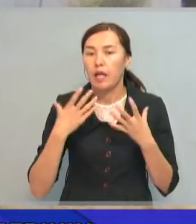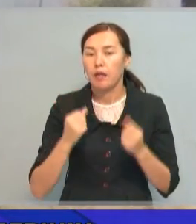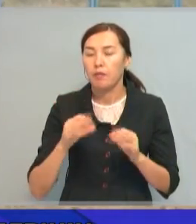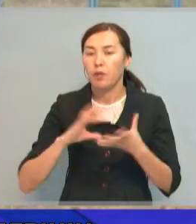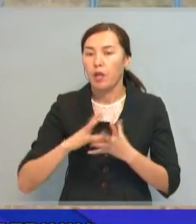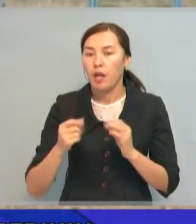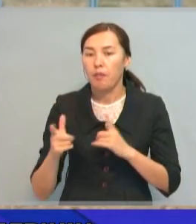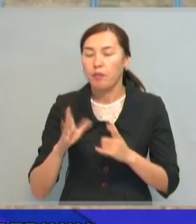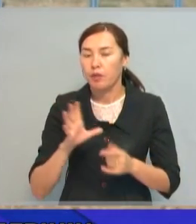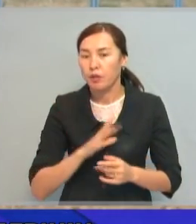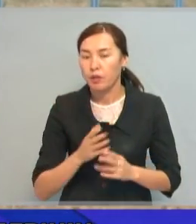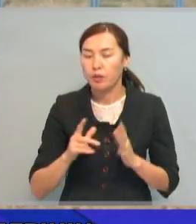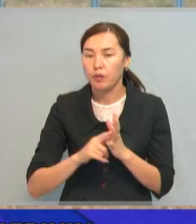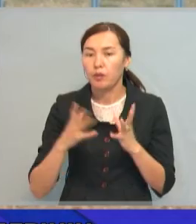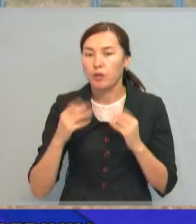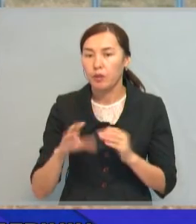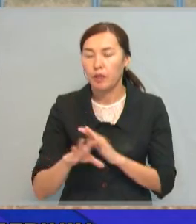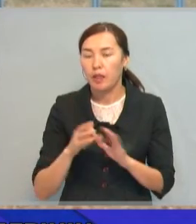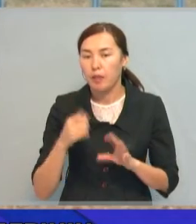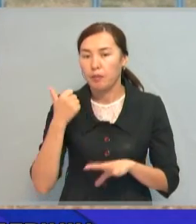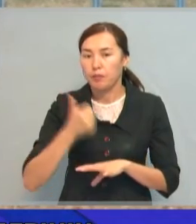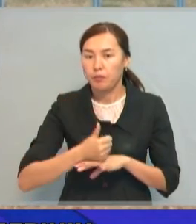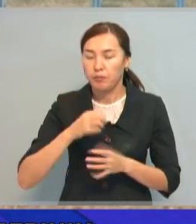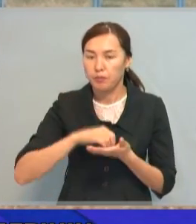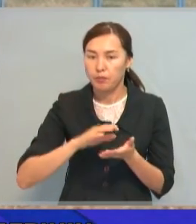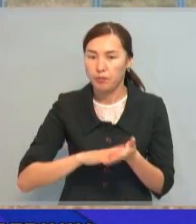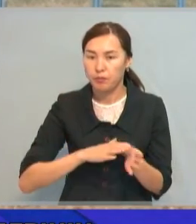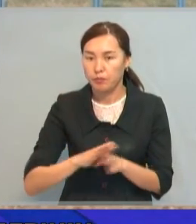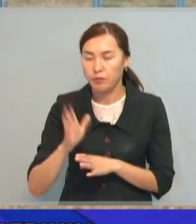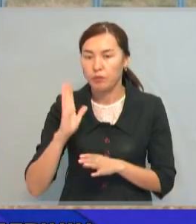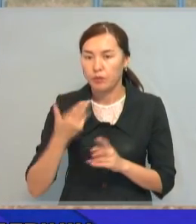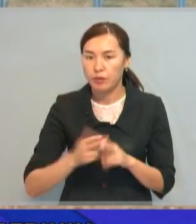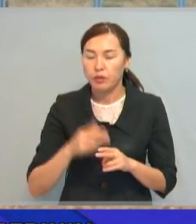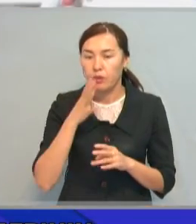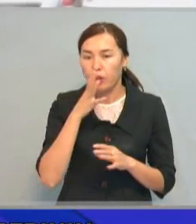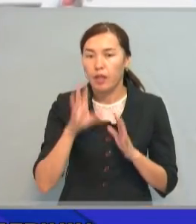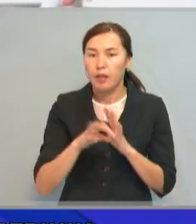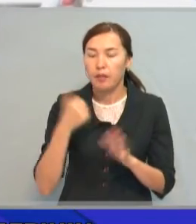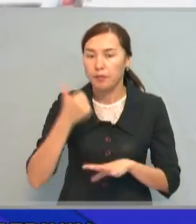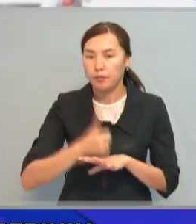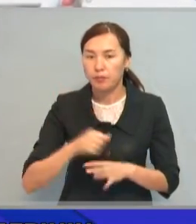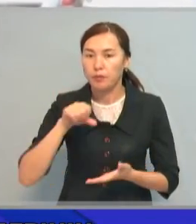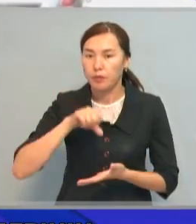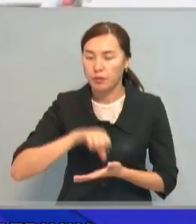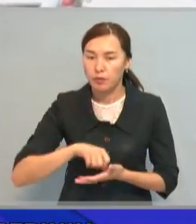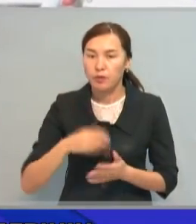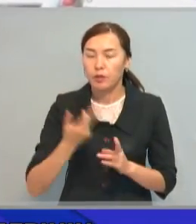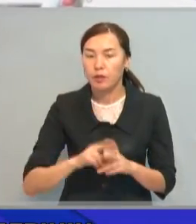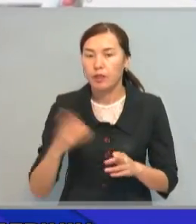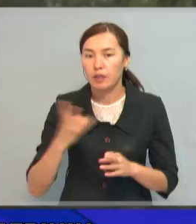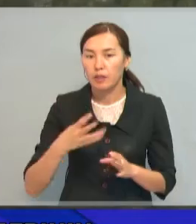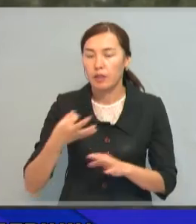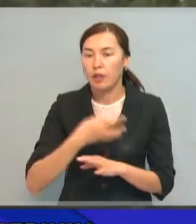ішінде қорытынды шығарылады. 7 күн ішінде сайланған әкімді тіркеу жүзеге асырылады. Бұл ретте сайланған әкімнің өкілеттілігі оны